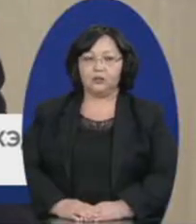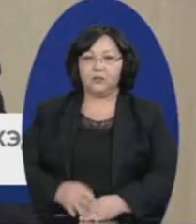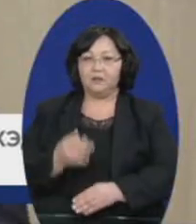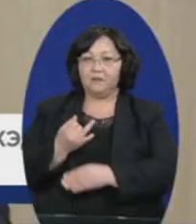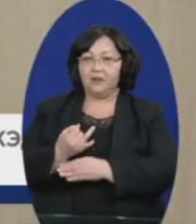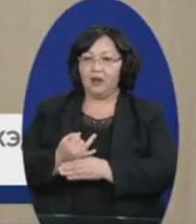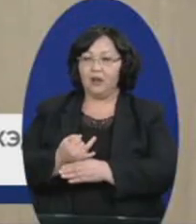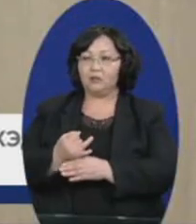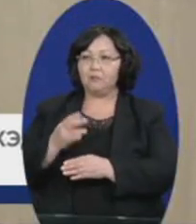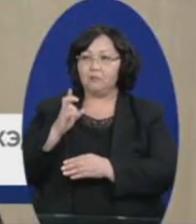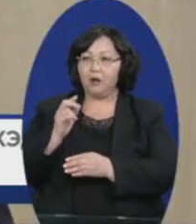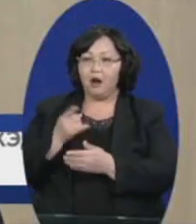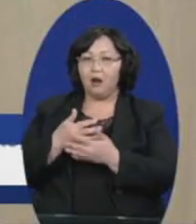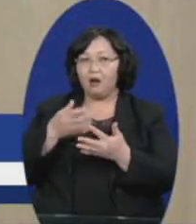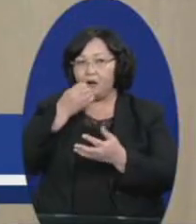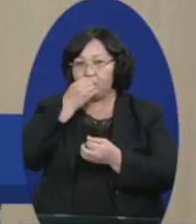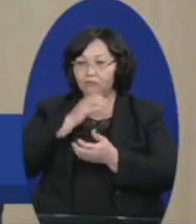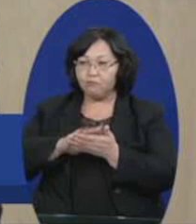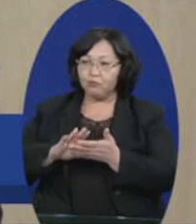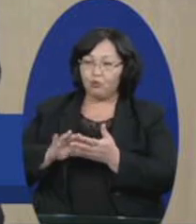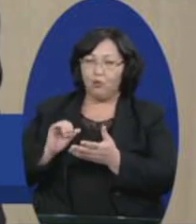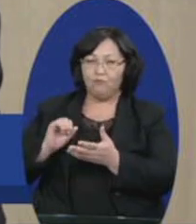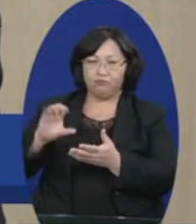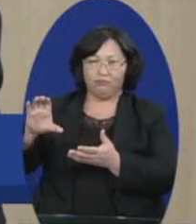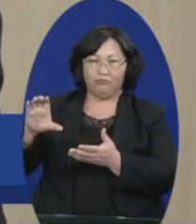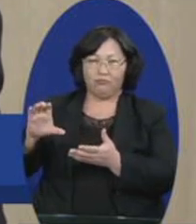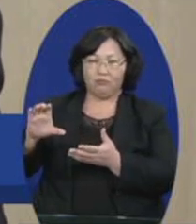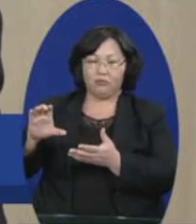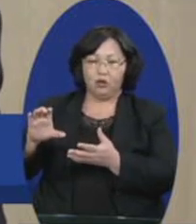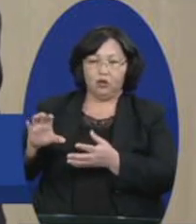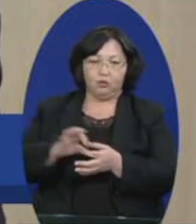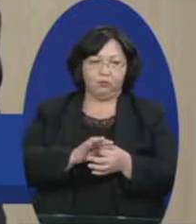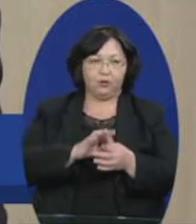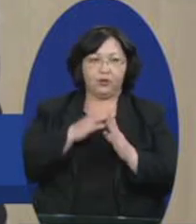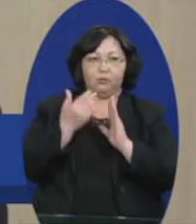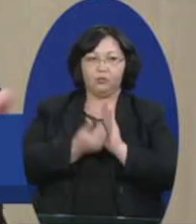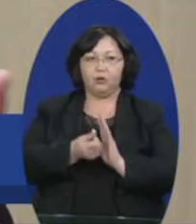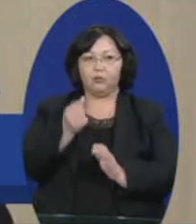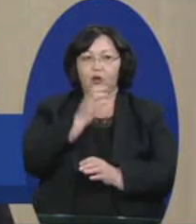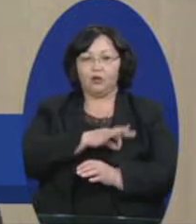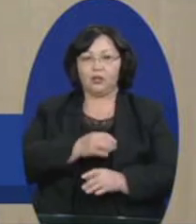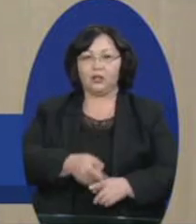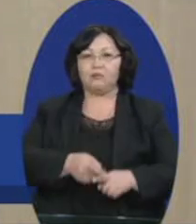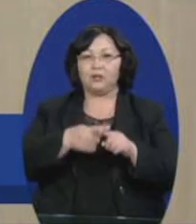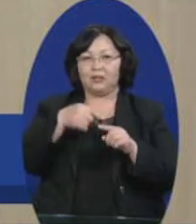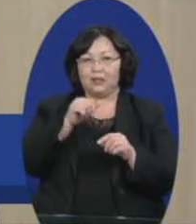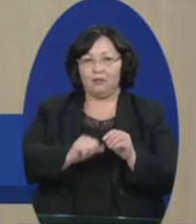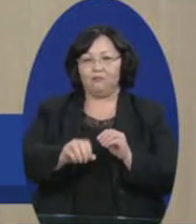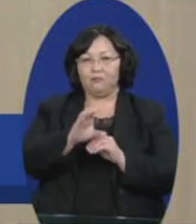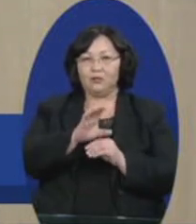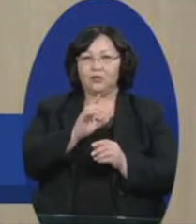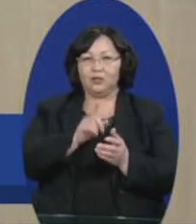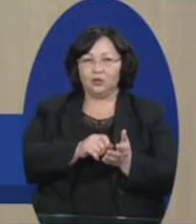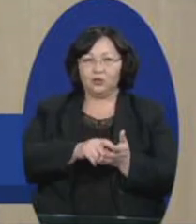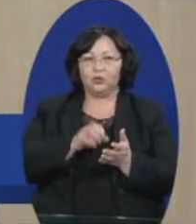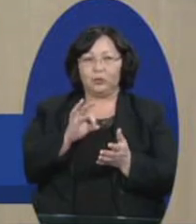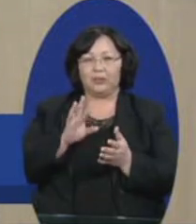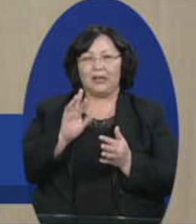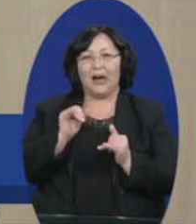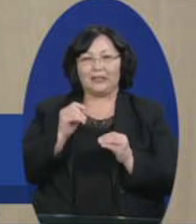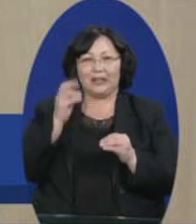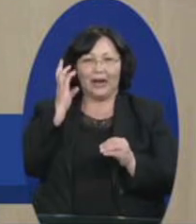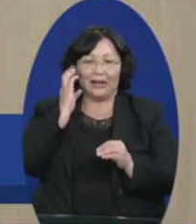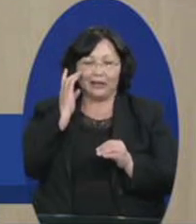учраас яалтч байхгүй одоо өрхийн орлого дэмжих шаардлага тулж ирж байна. Ийм том сорилтонд одоо бид тулчаад